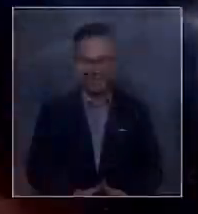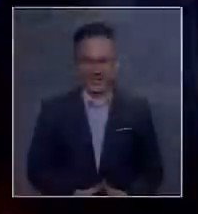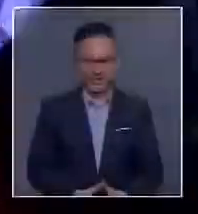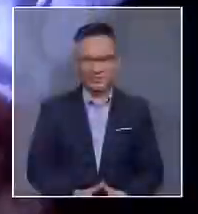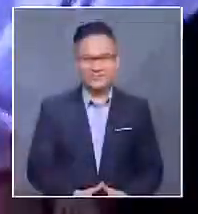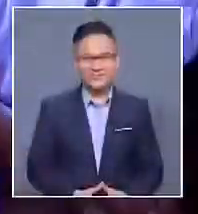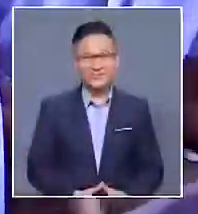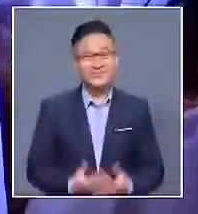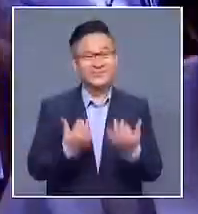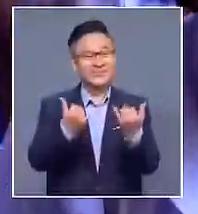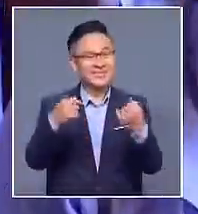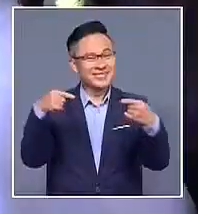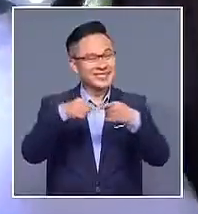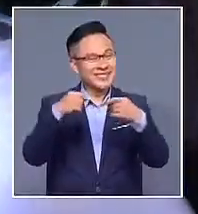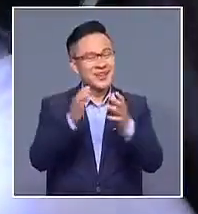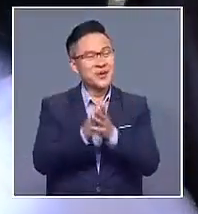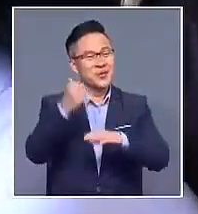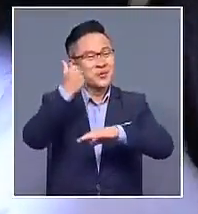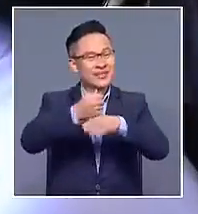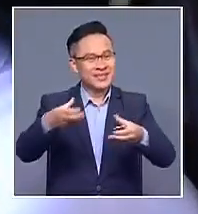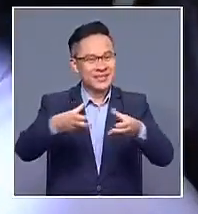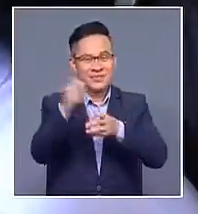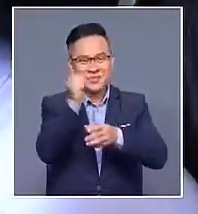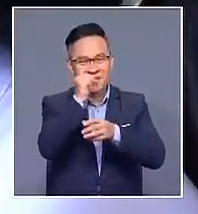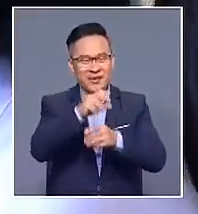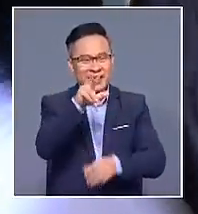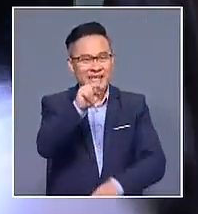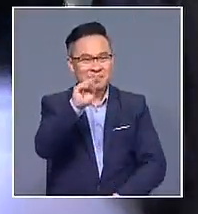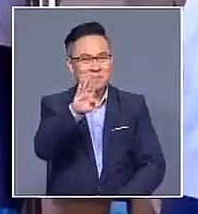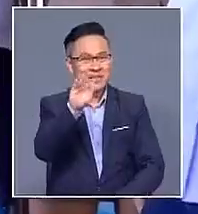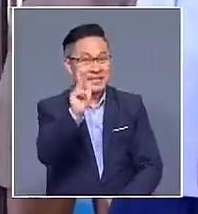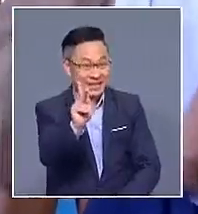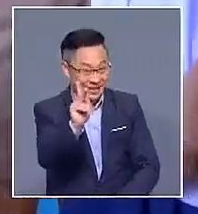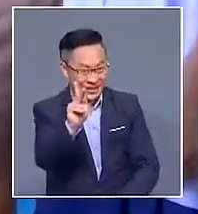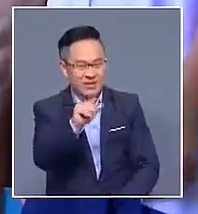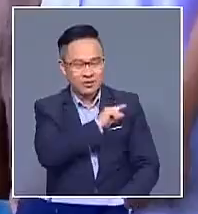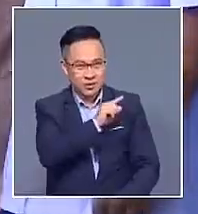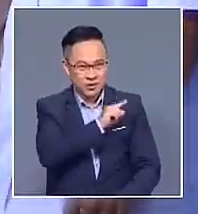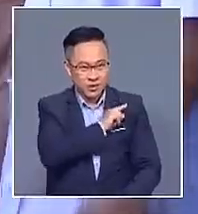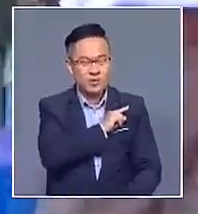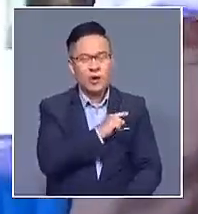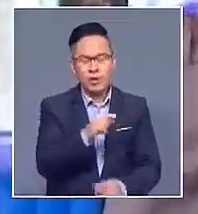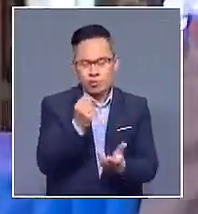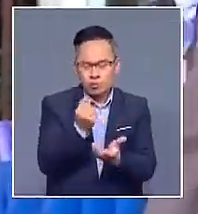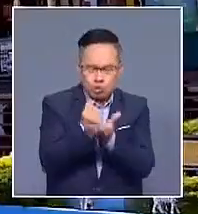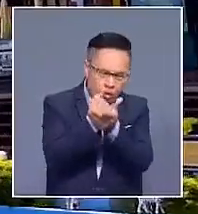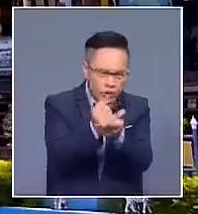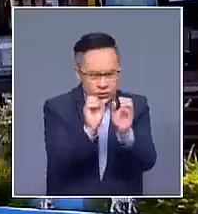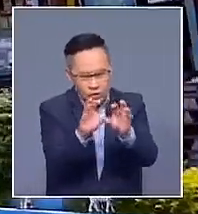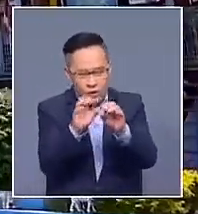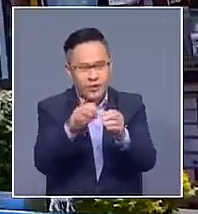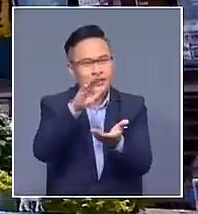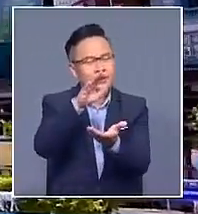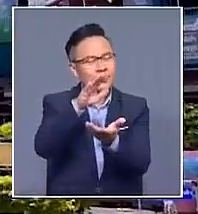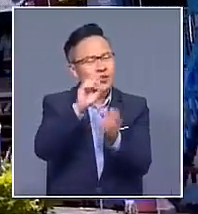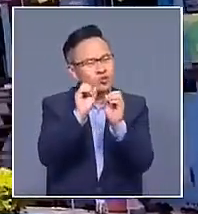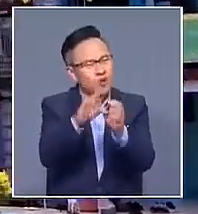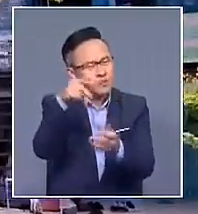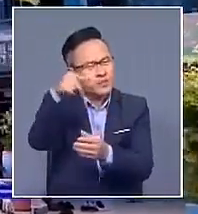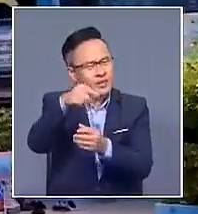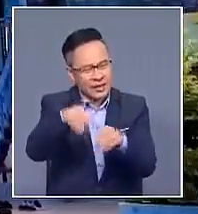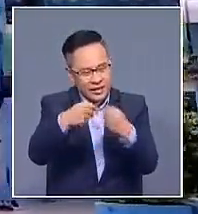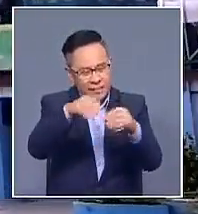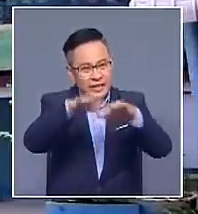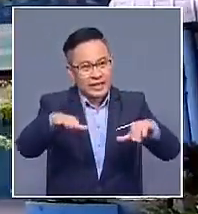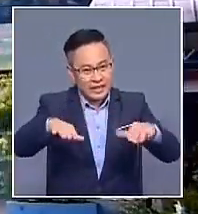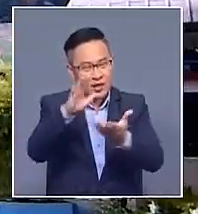เชอปรางกับตันวง BNK48 ได้มาเป็นพี่เลี้ยงช่วยติวหนังสือให้กับน้องๆ นักเรียนชั้นป.6 โรงเรียนวัดลาดระโหงจังหวัดพระน